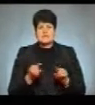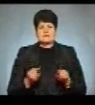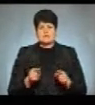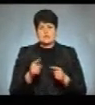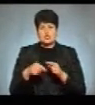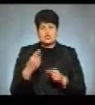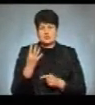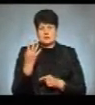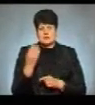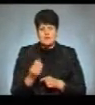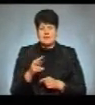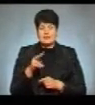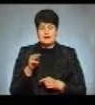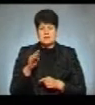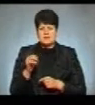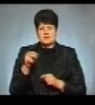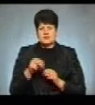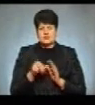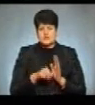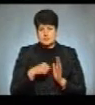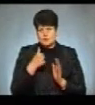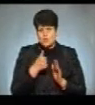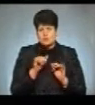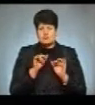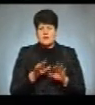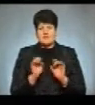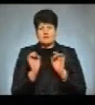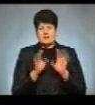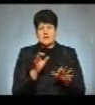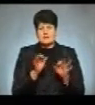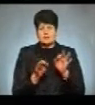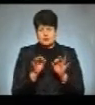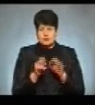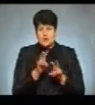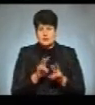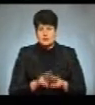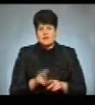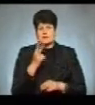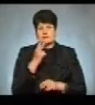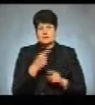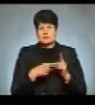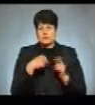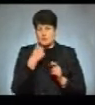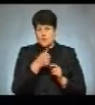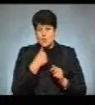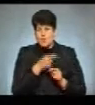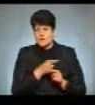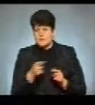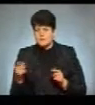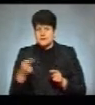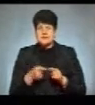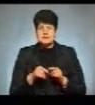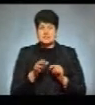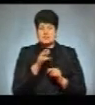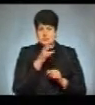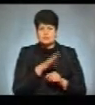дні. В липні 2016 року справу передали до суду. Її розглядають впродовж 2,5 років. За цей час відбулося